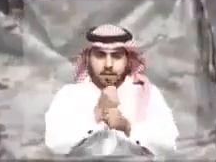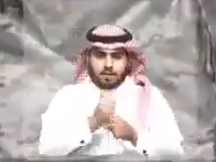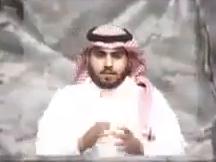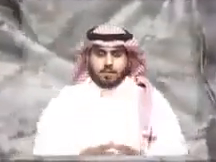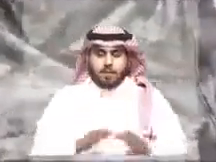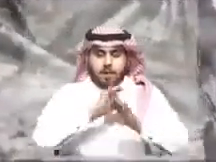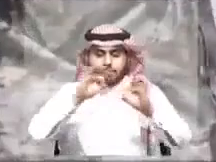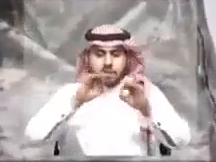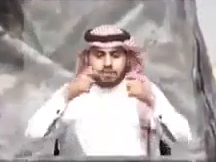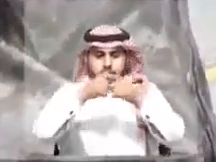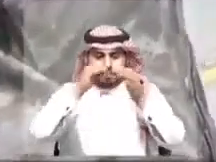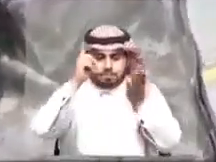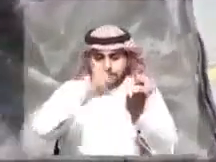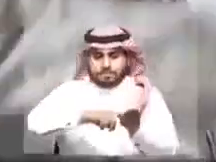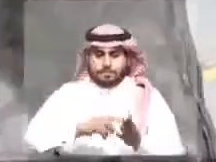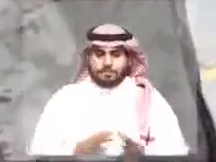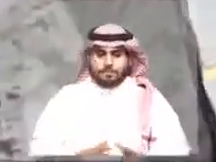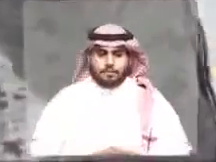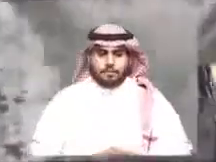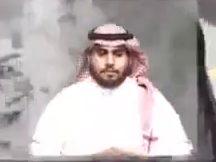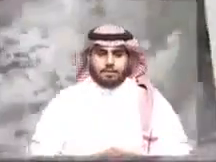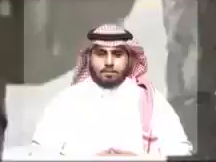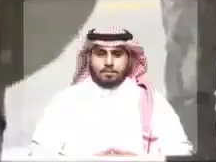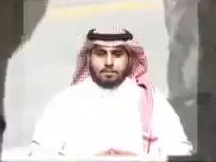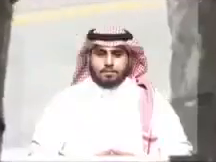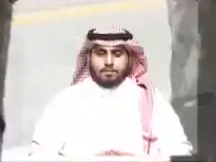وفي بيئة قتال حقيقية.